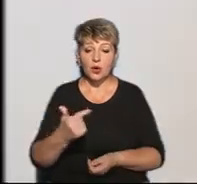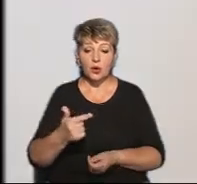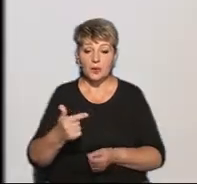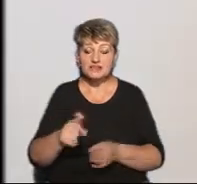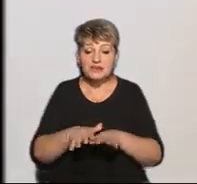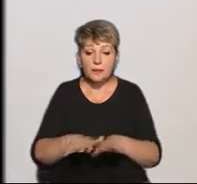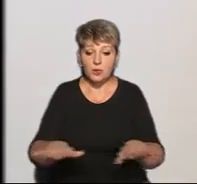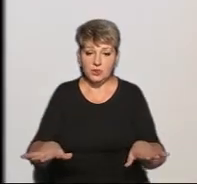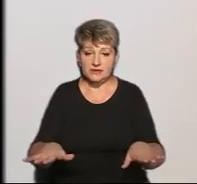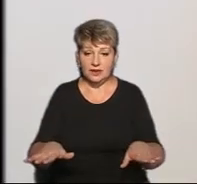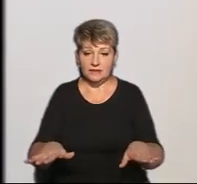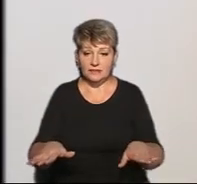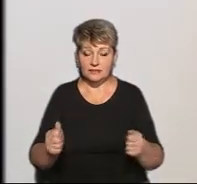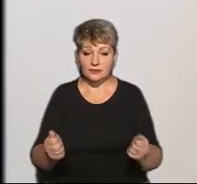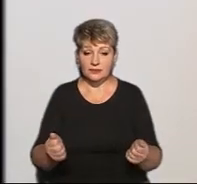просторів.